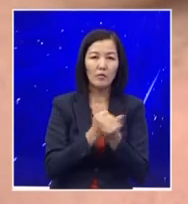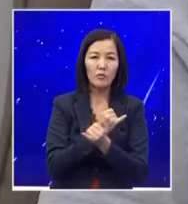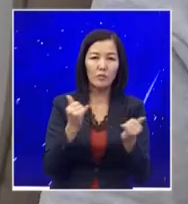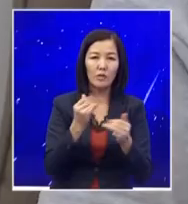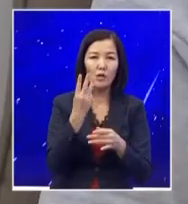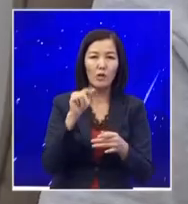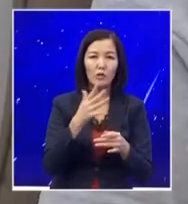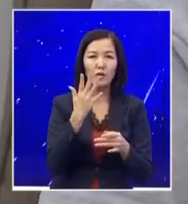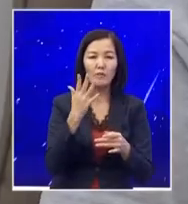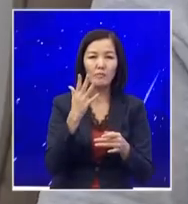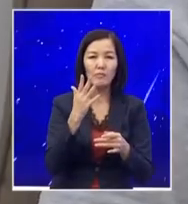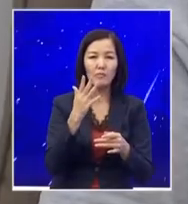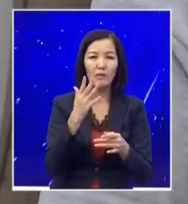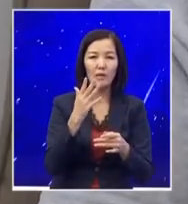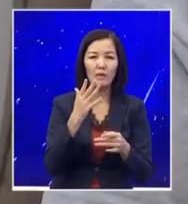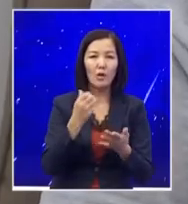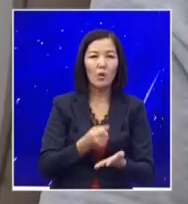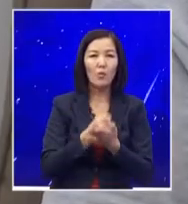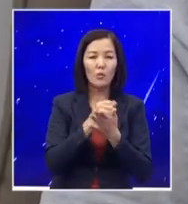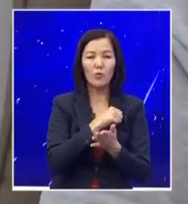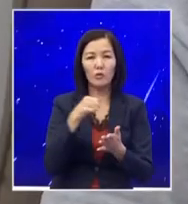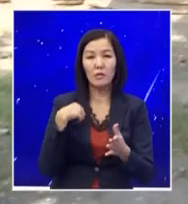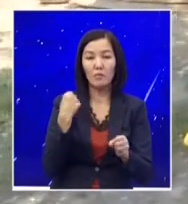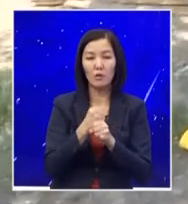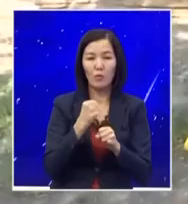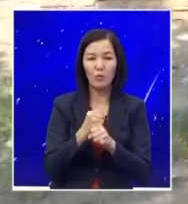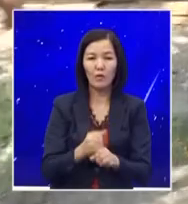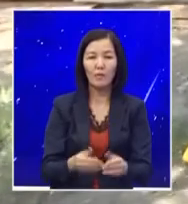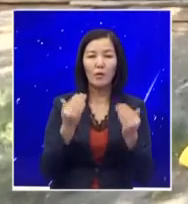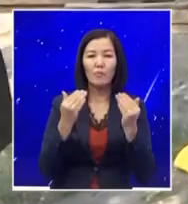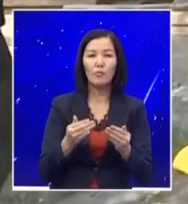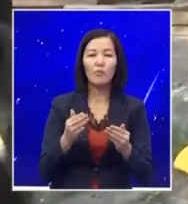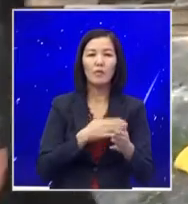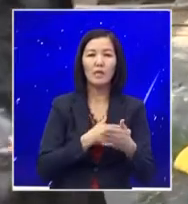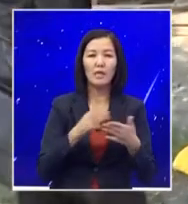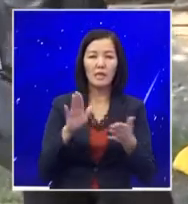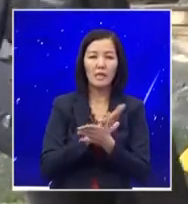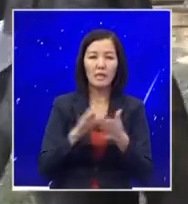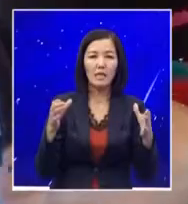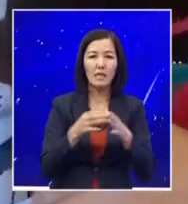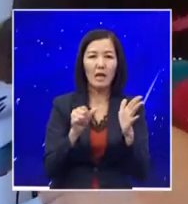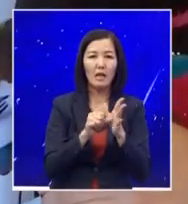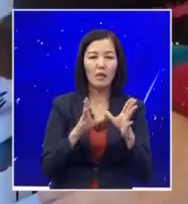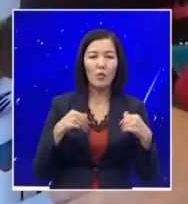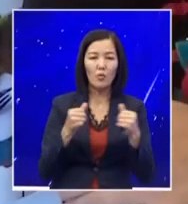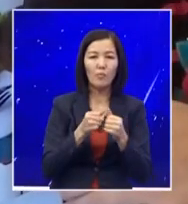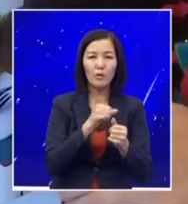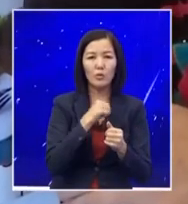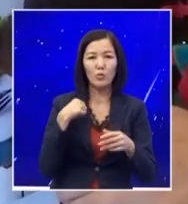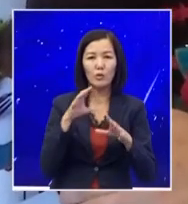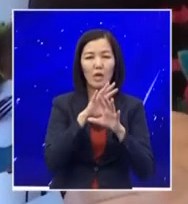келеміз. 3,5 жылда ешқандай қолдаусыз тірлік жасаудамыз. Бүгінде еріктілердің орталығы 6 отбасын өз қарамағына